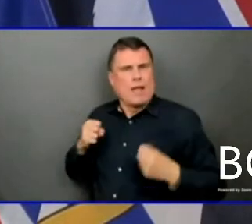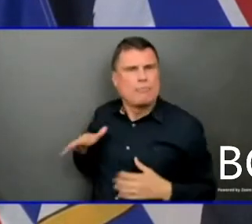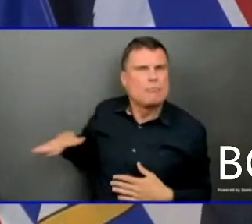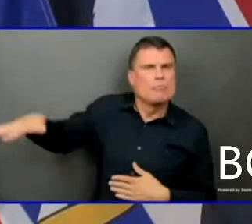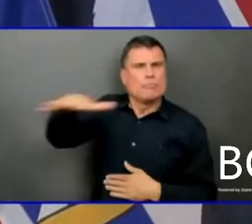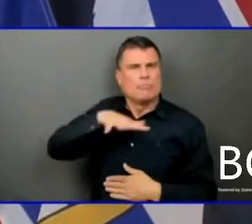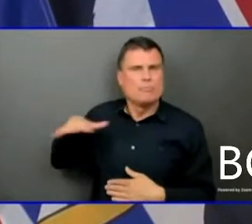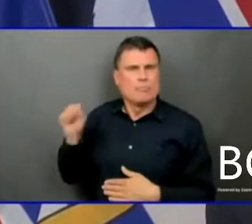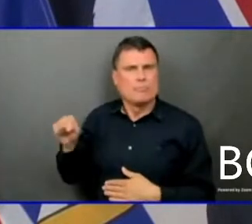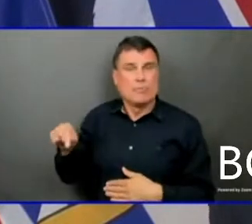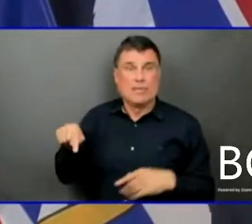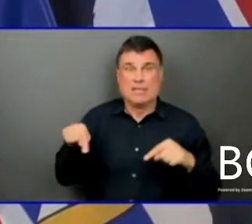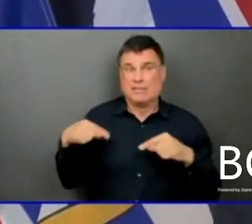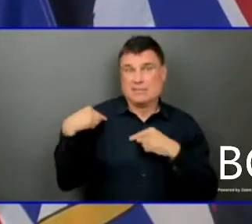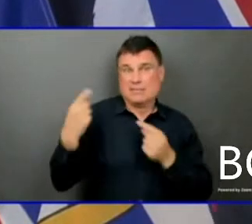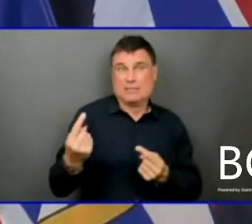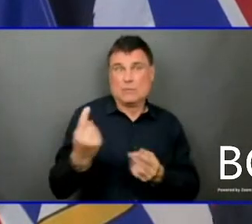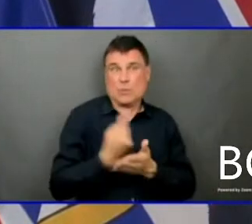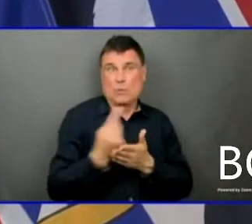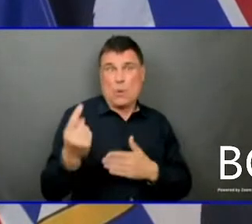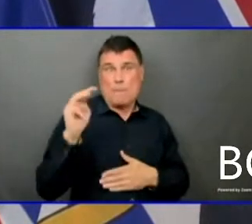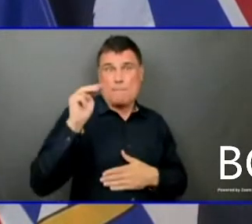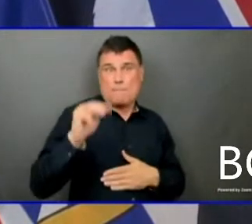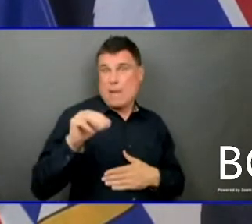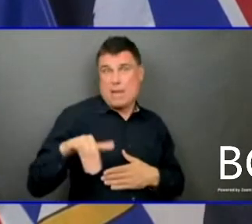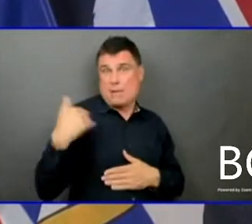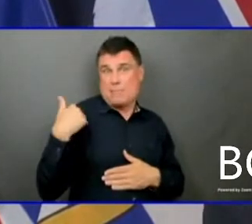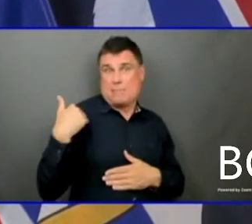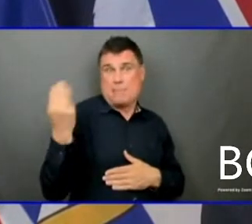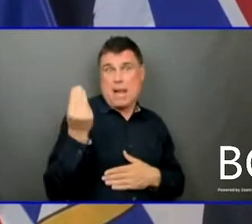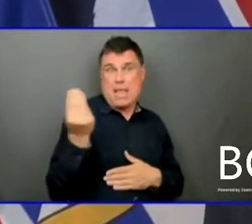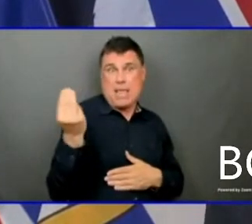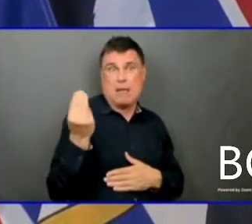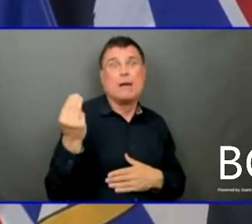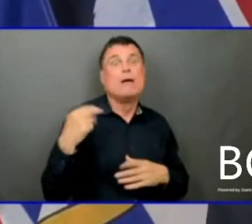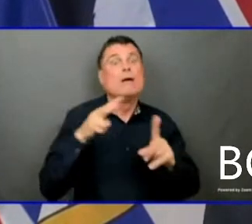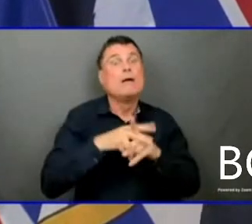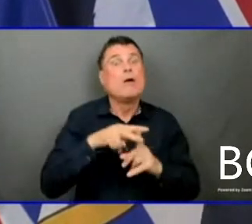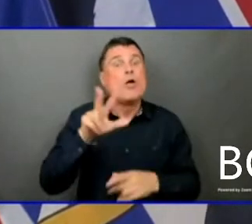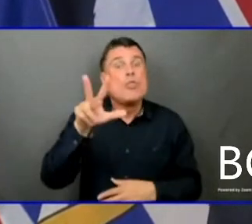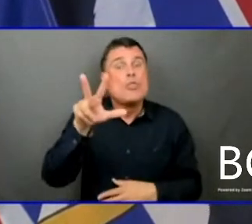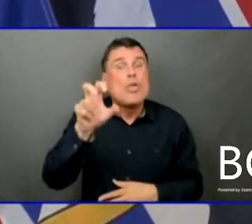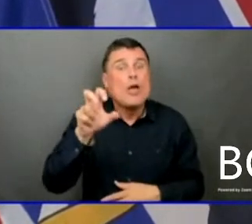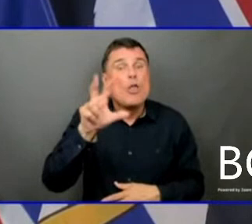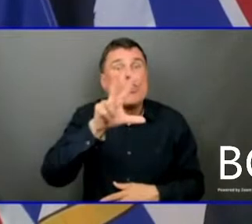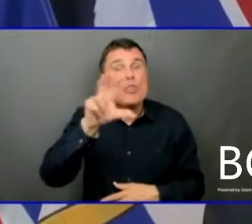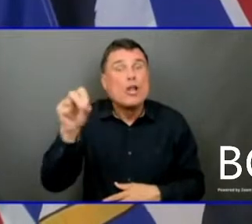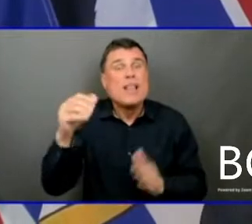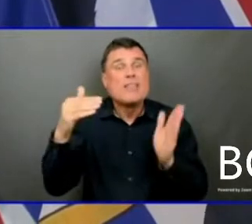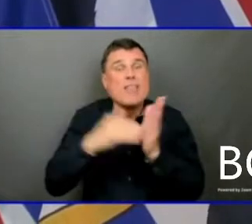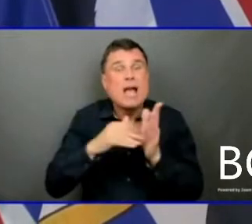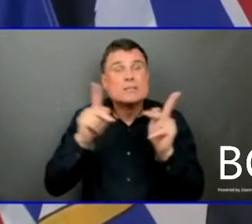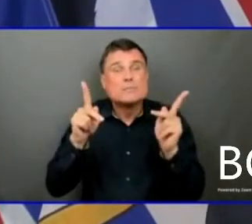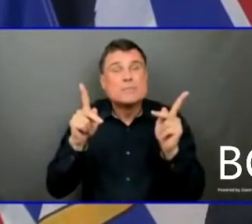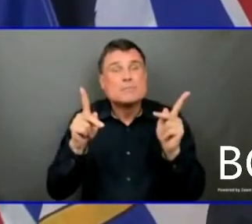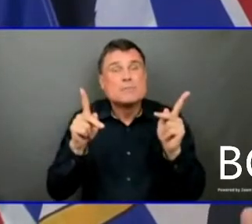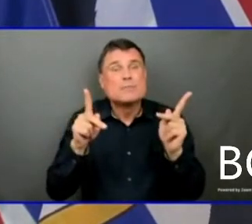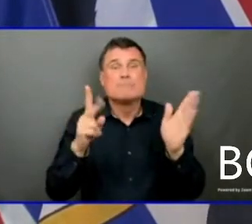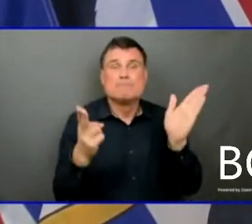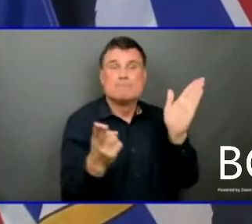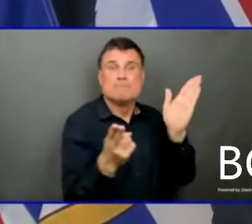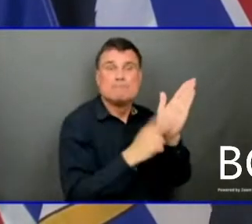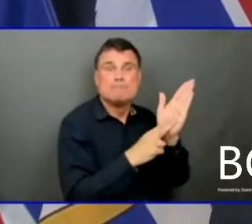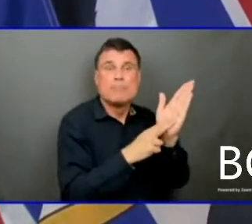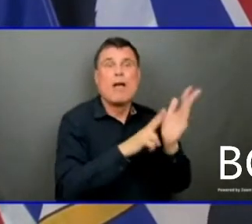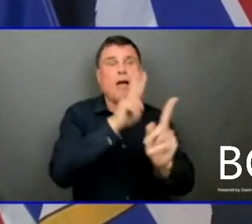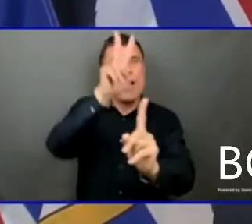听说了周一到周五啊，会展中心排队的人很多很多，所以大家不要以为周